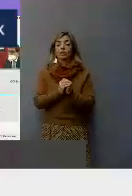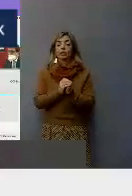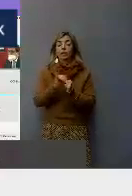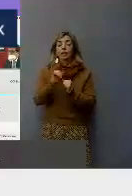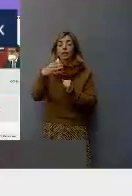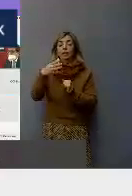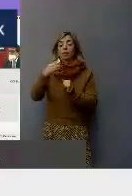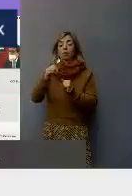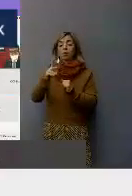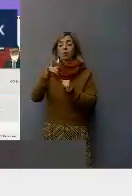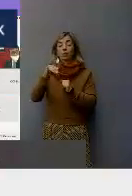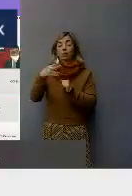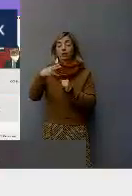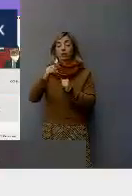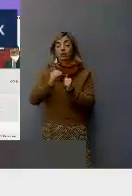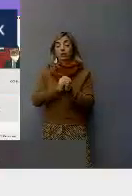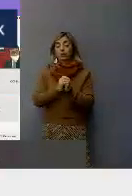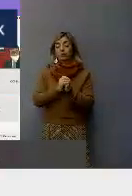immordino